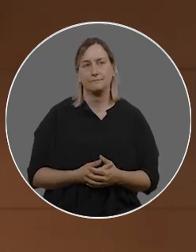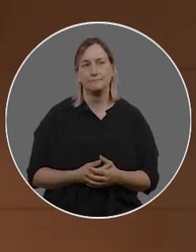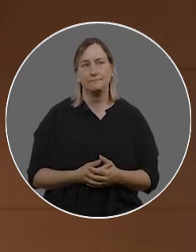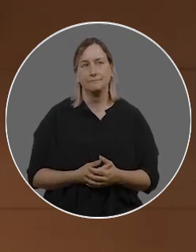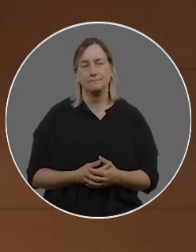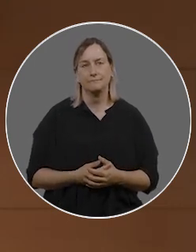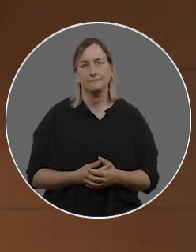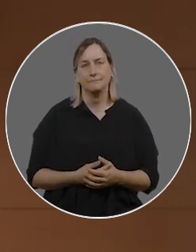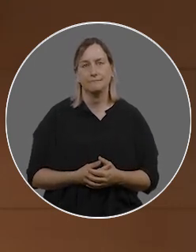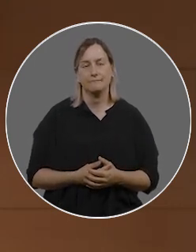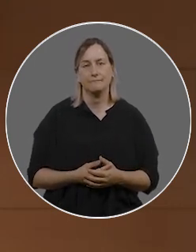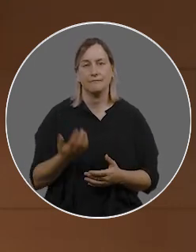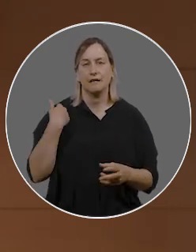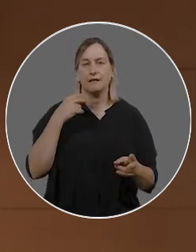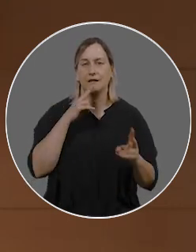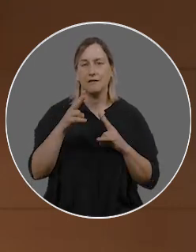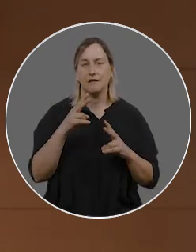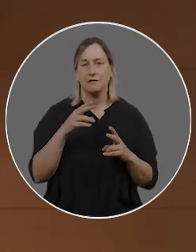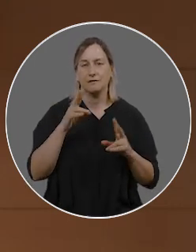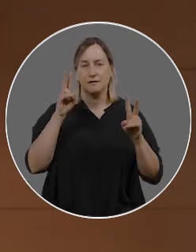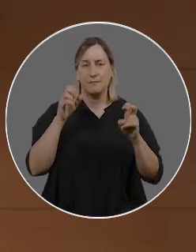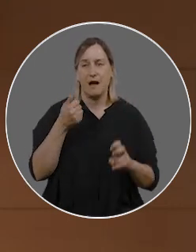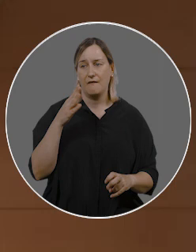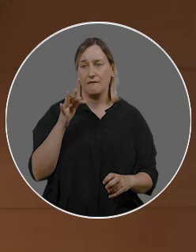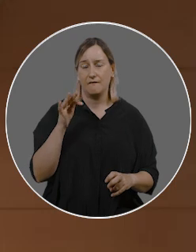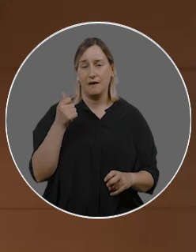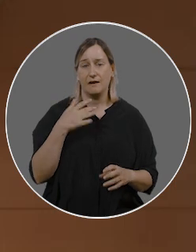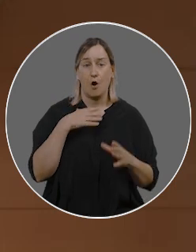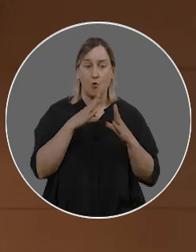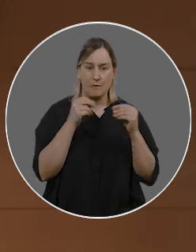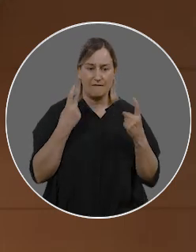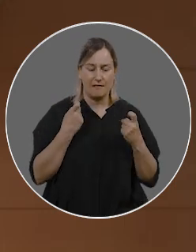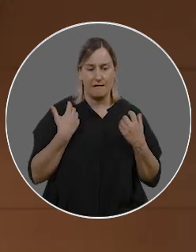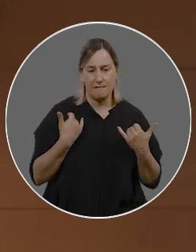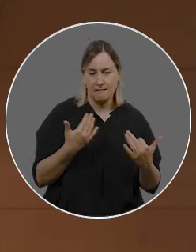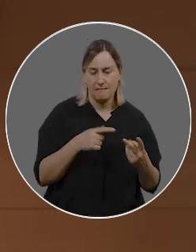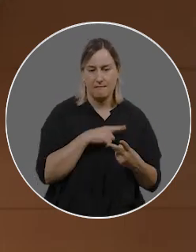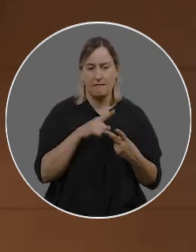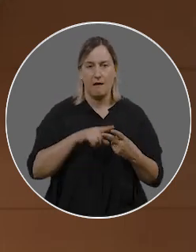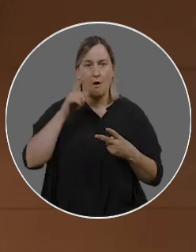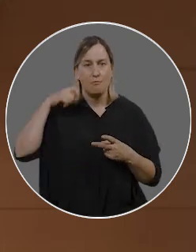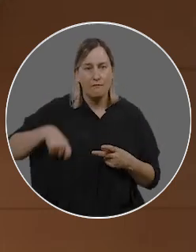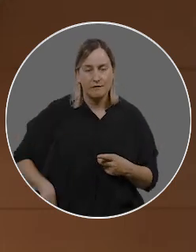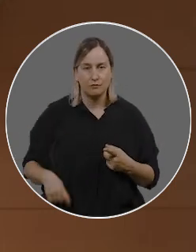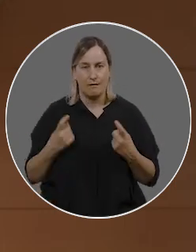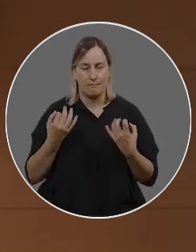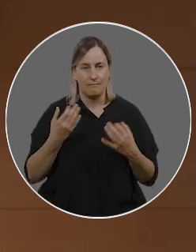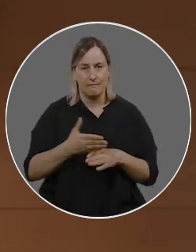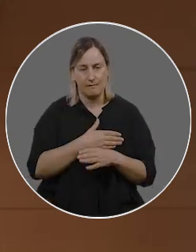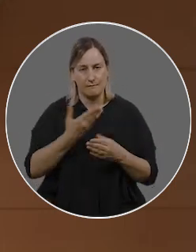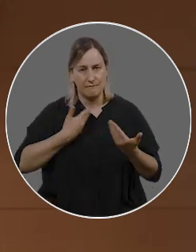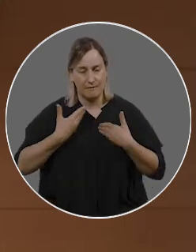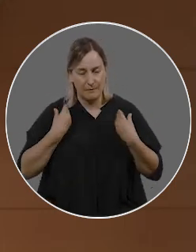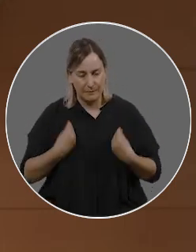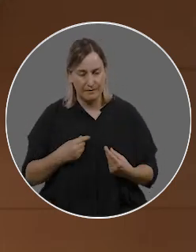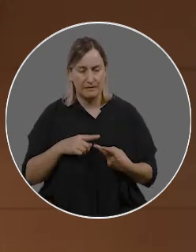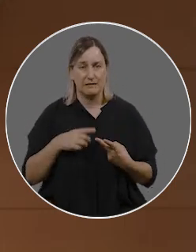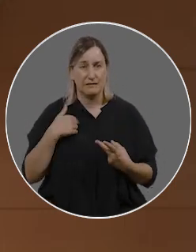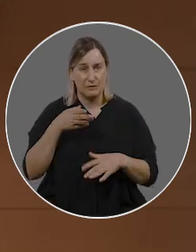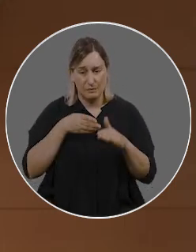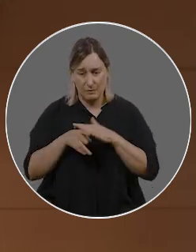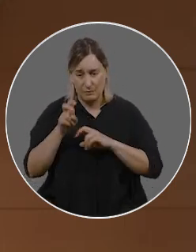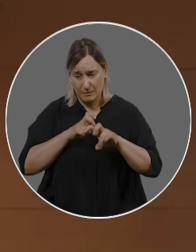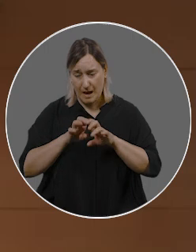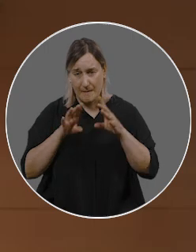una mica el que estaven dient abans l'Anna i l'Afra, no? Que les universitats s'han de posar les piles, els professionals n'han de saber. Ara, si busqueu una empresa